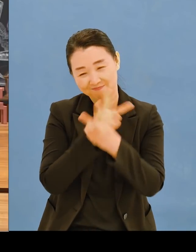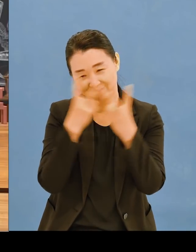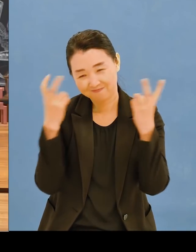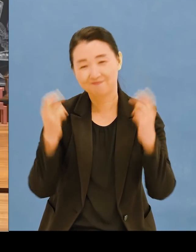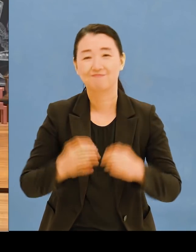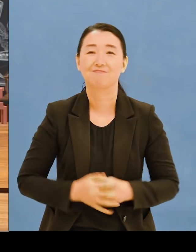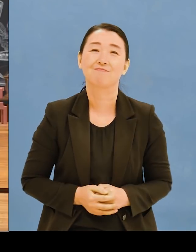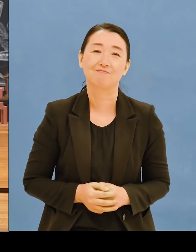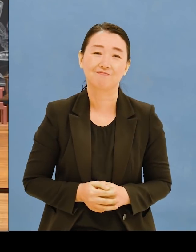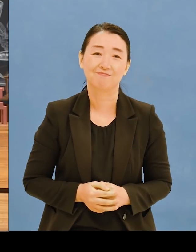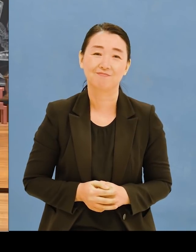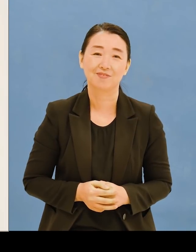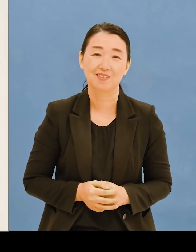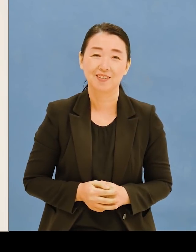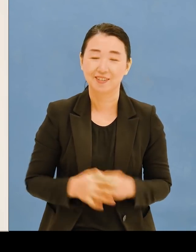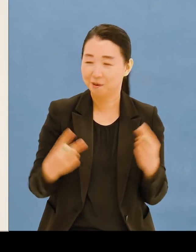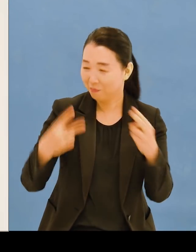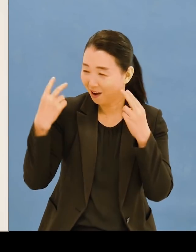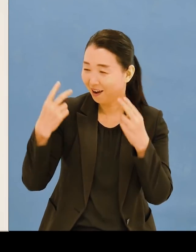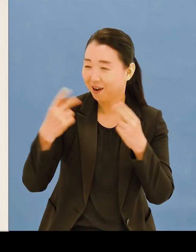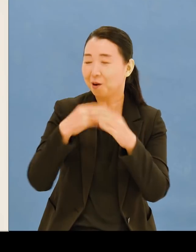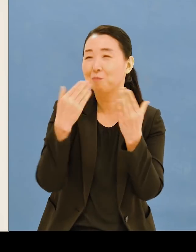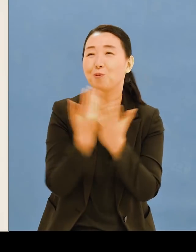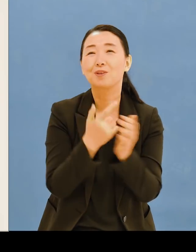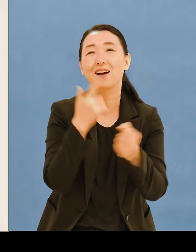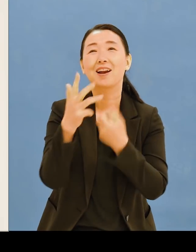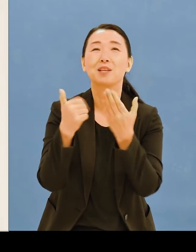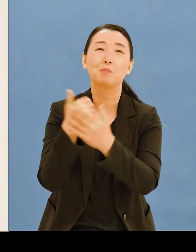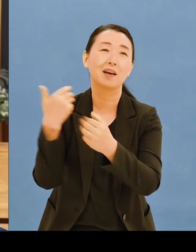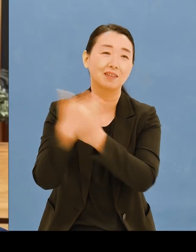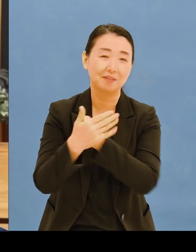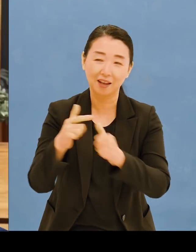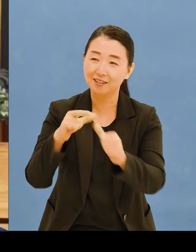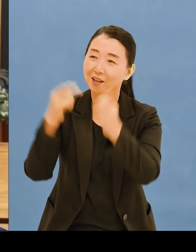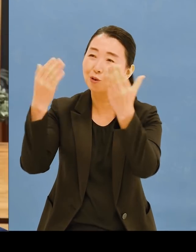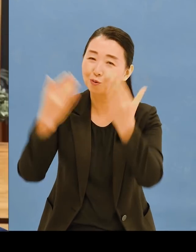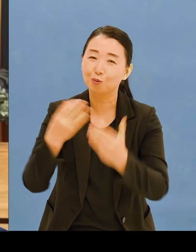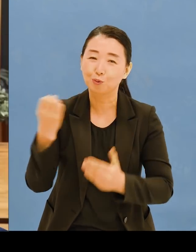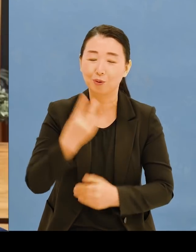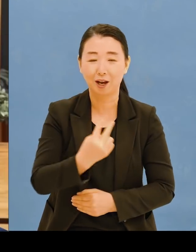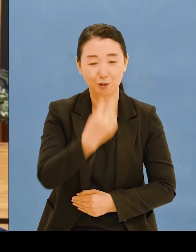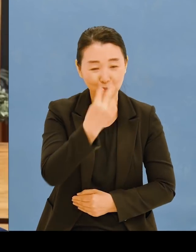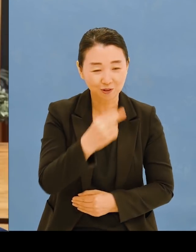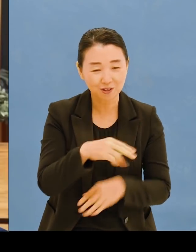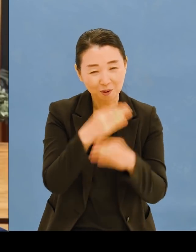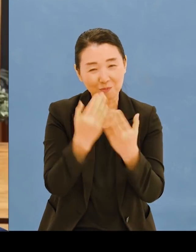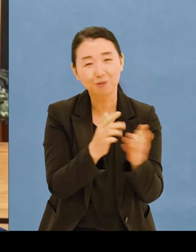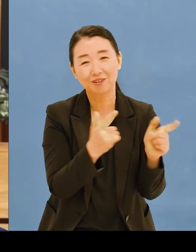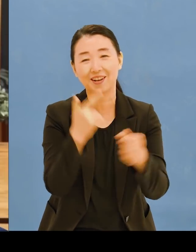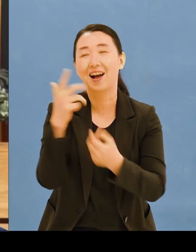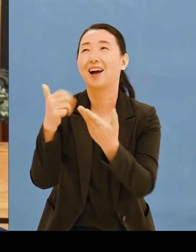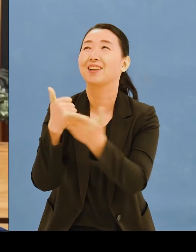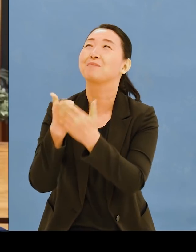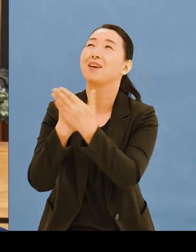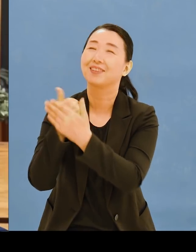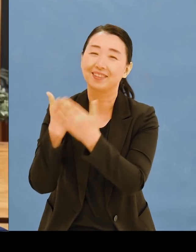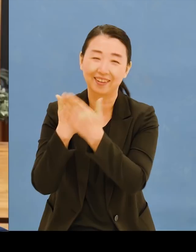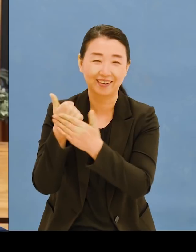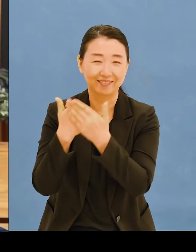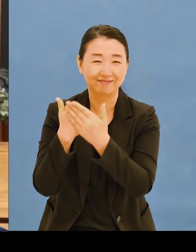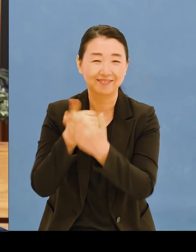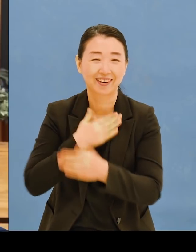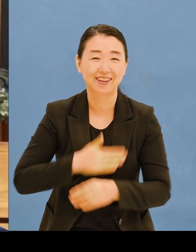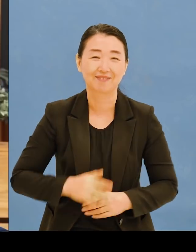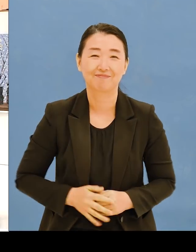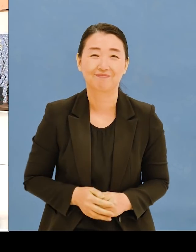정말 돌이켜보면 모든 것이 하나님의 은혜잖아요. 네, 다 하나님의 은혜. 나를 살려주신 것도 뿐만 아니라 네. 내가 숨쉬고 있는 그 모든 것이 하나님의 은혜였다는 것을